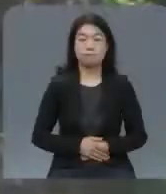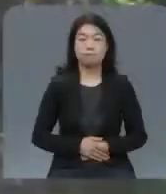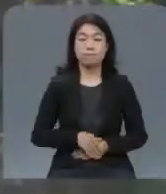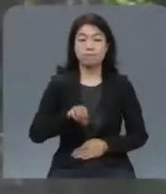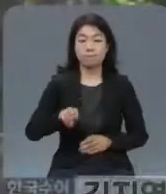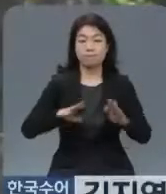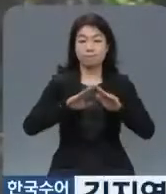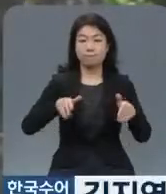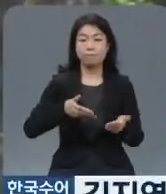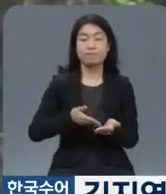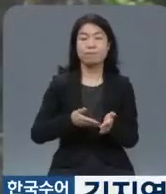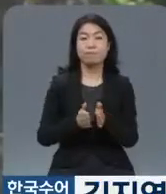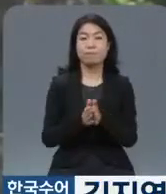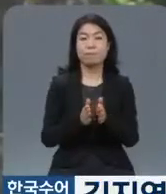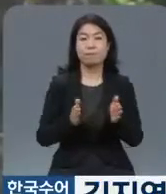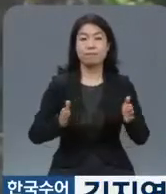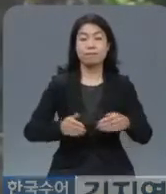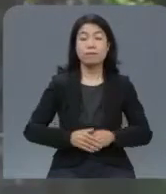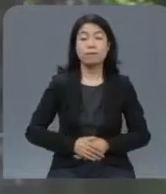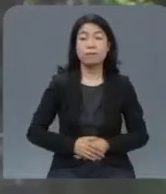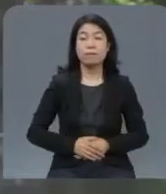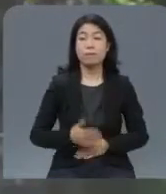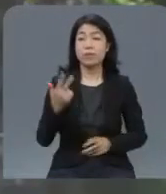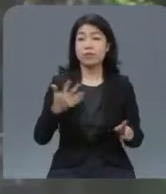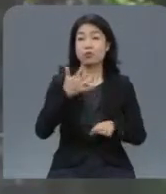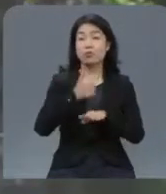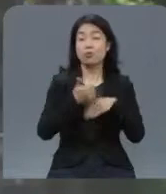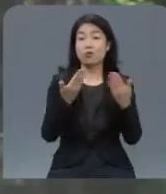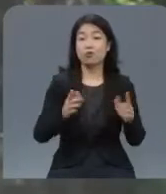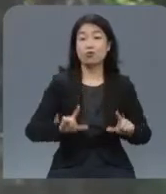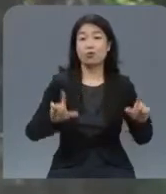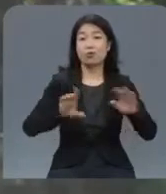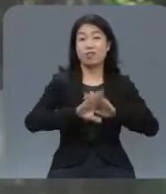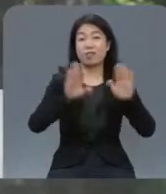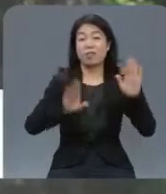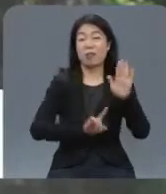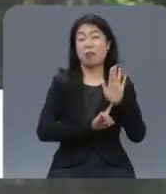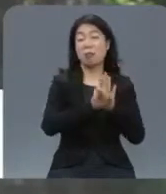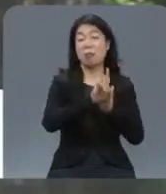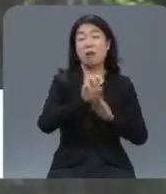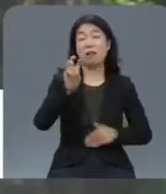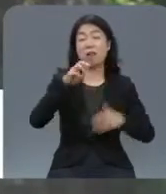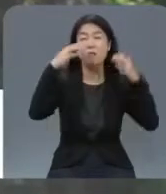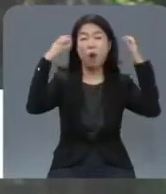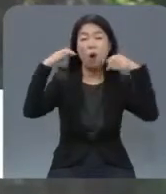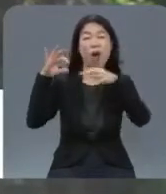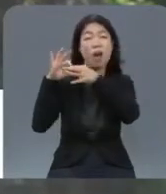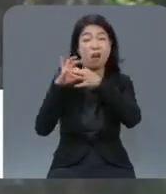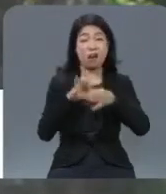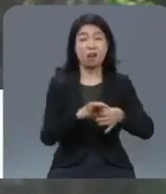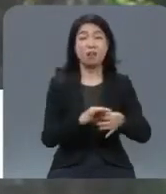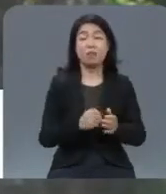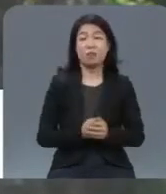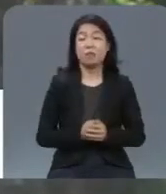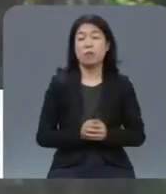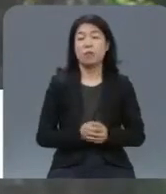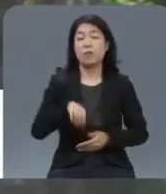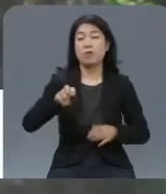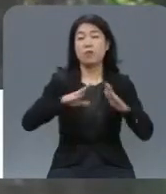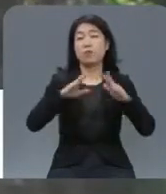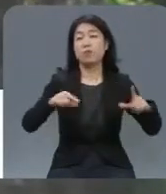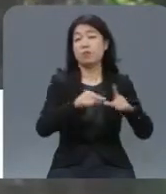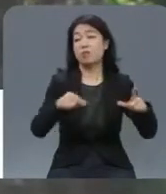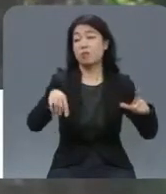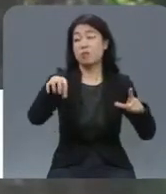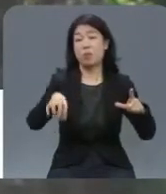계속해서 광주전남 뿐이었습니다 지난 주말과 휴일 낮 기온이 30도를 웃도는 무더위가 이어졌습니다 특히 광자 전남